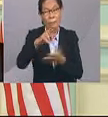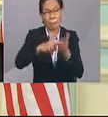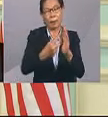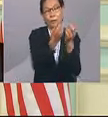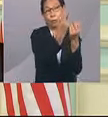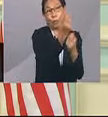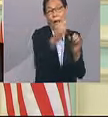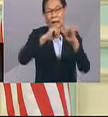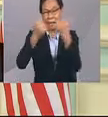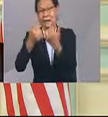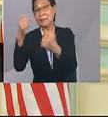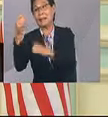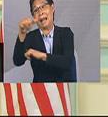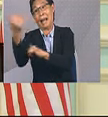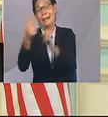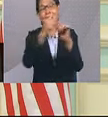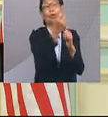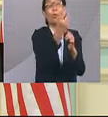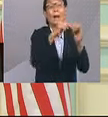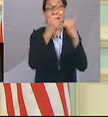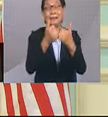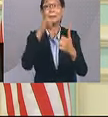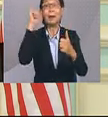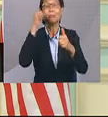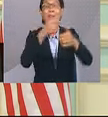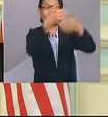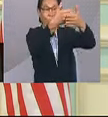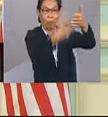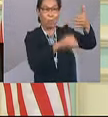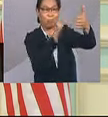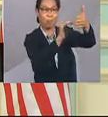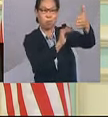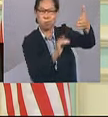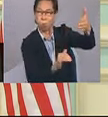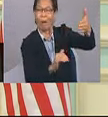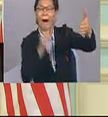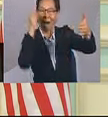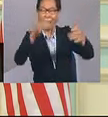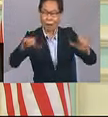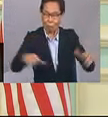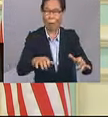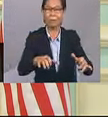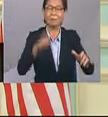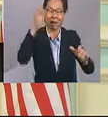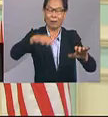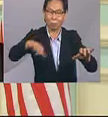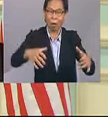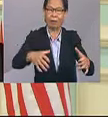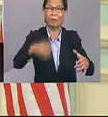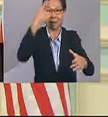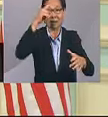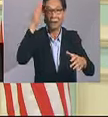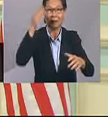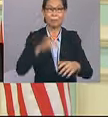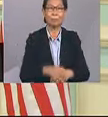12 agensi lain yang saya sebutkan satu persatu semalam juga akan melaksanakan atau untuk